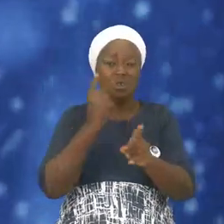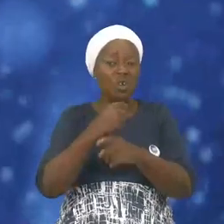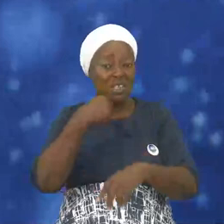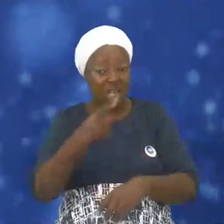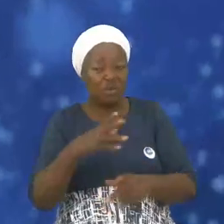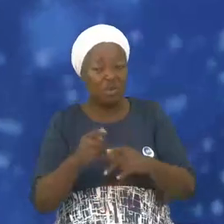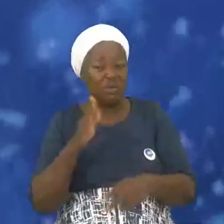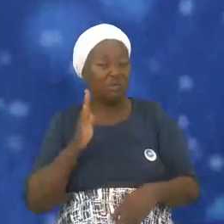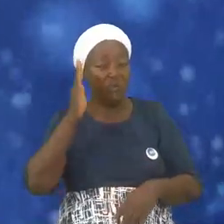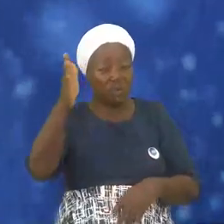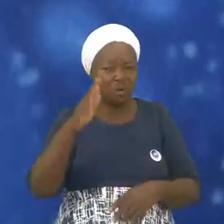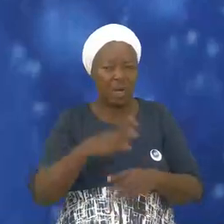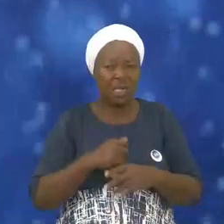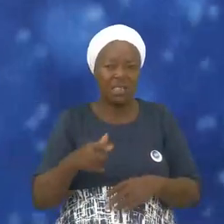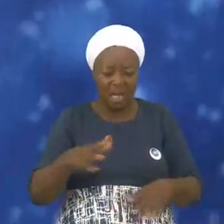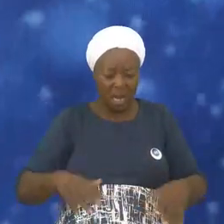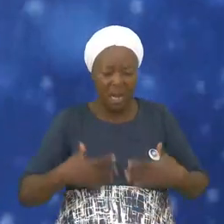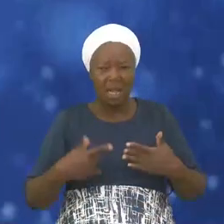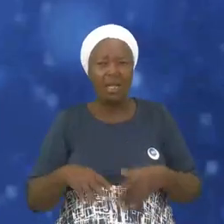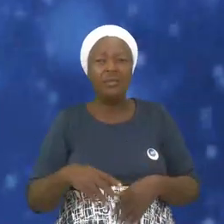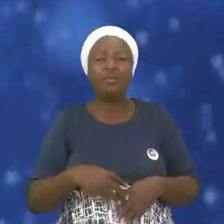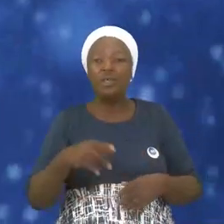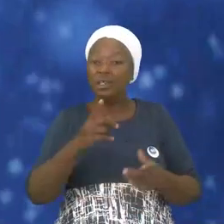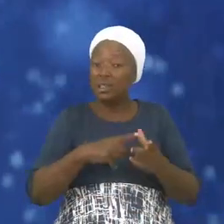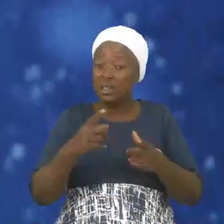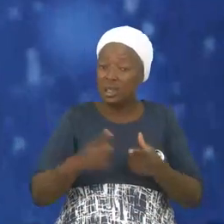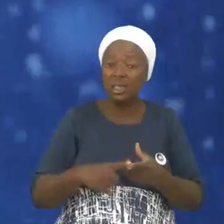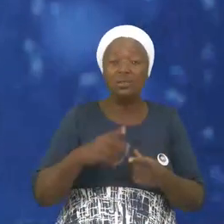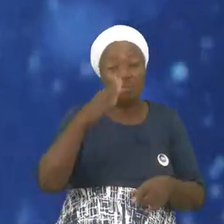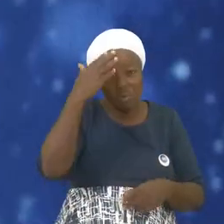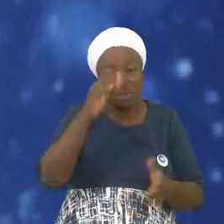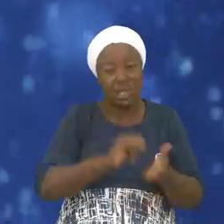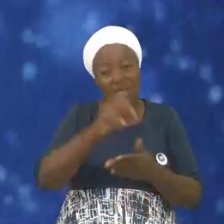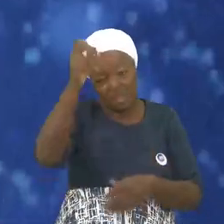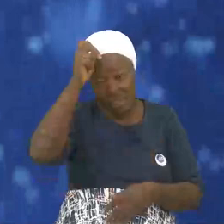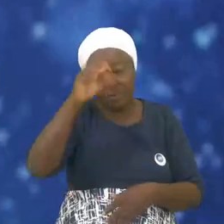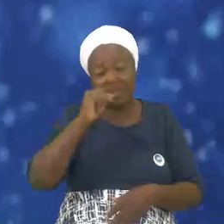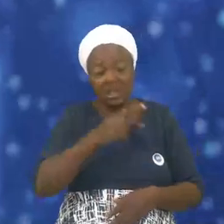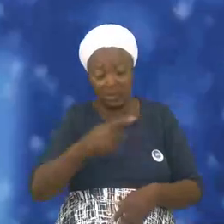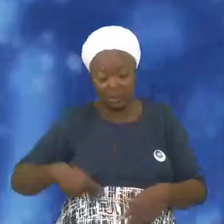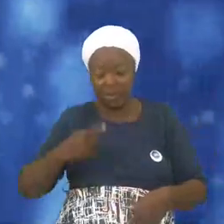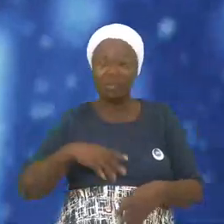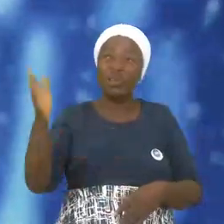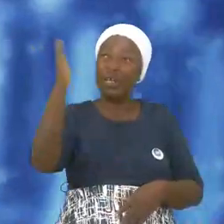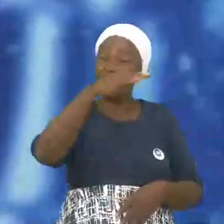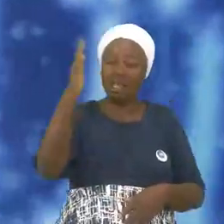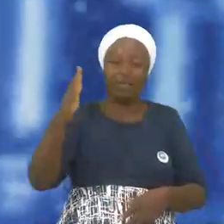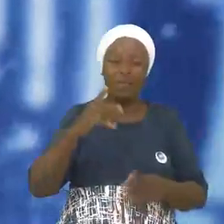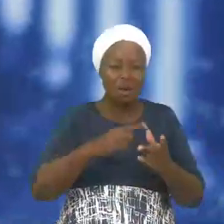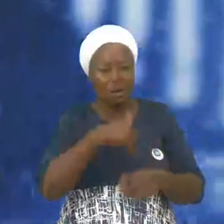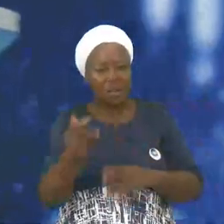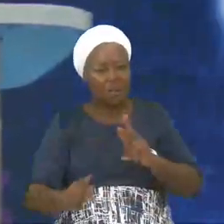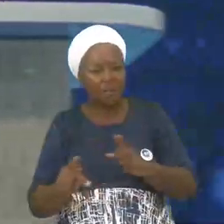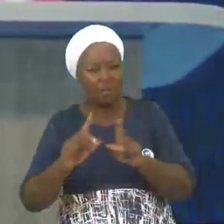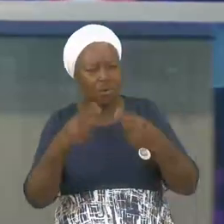les étoiles, et ils disent que les étoiles vont prédire leur avenir et leur vie. C'est lui le prince de la puissance